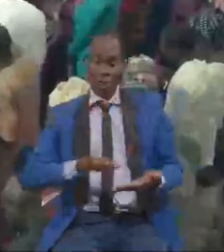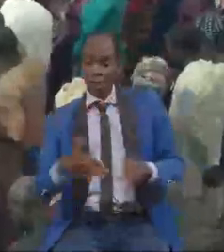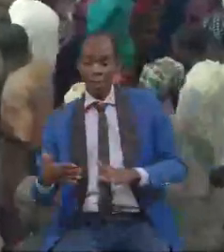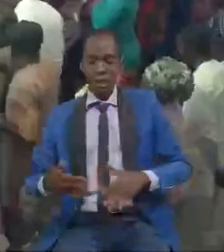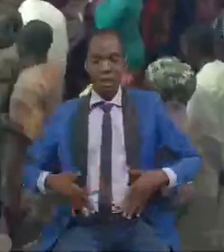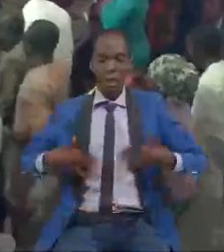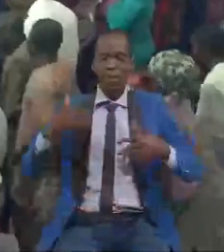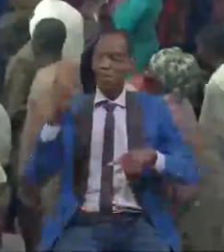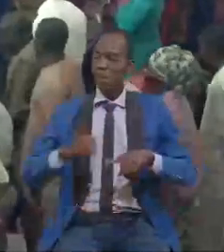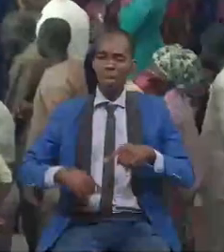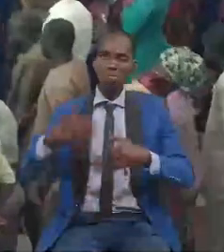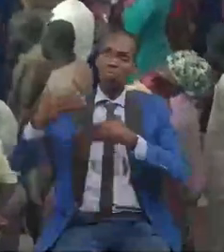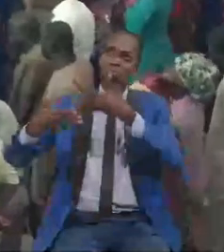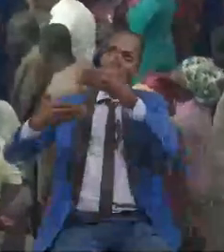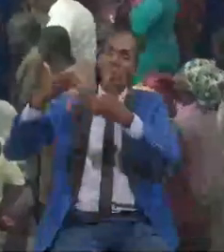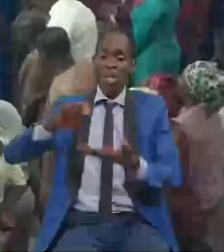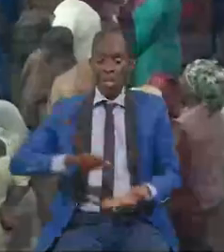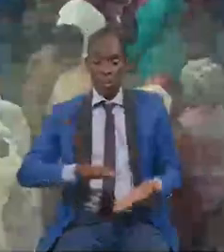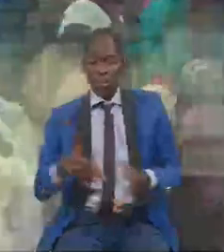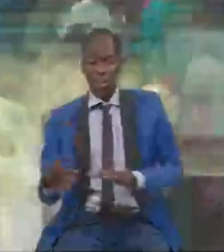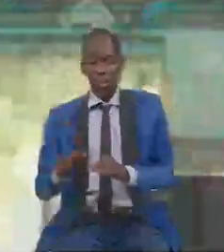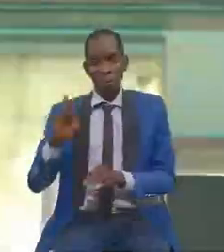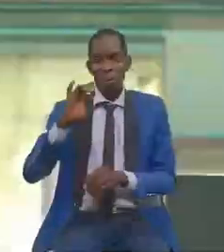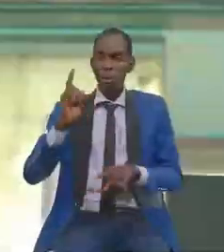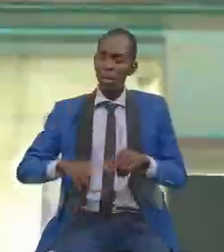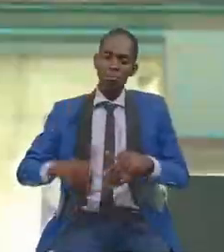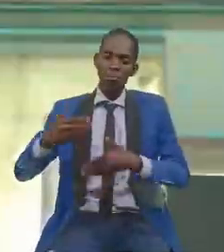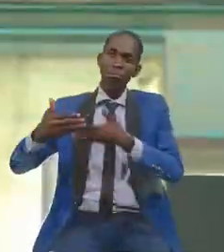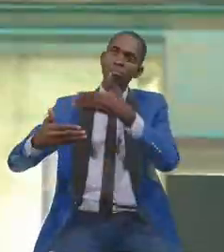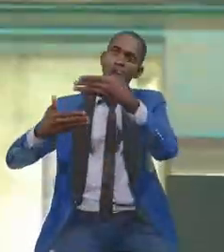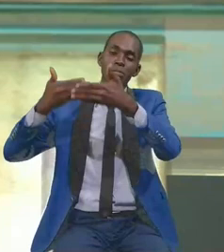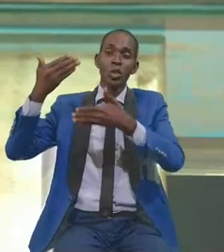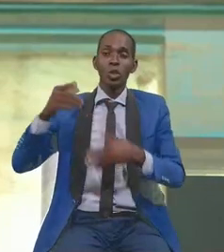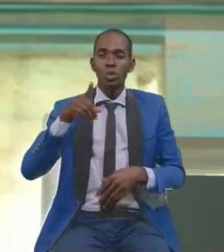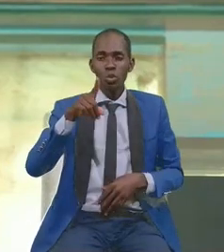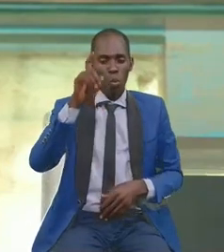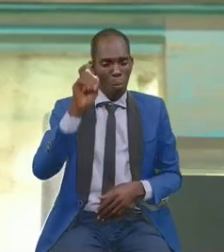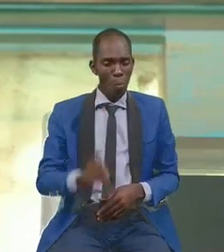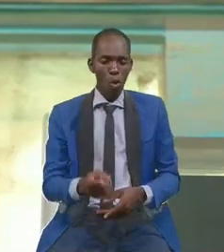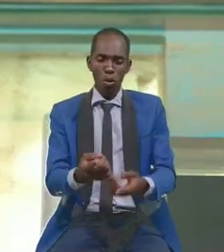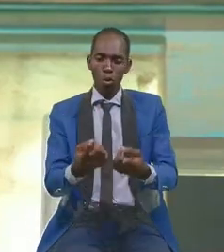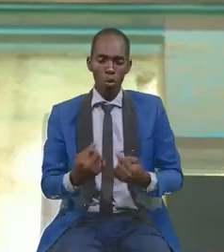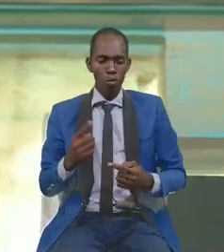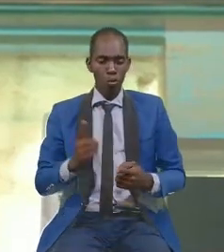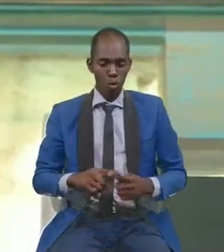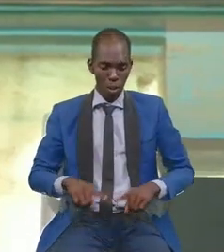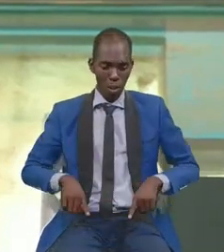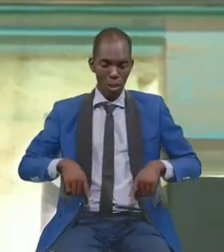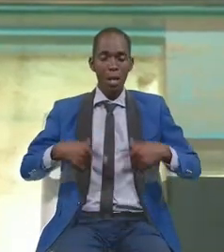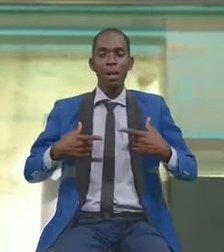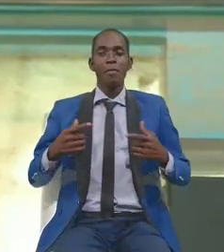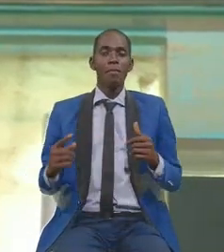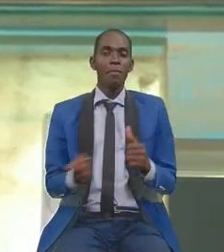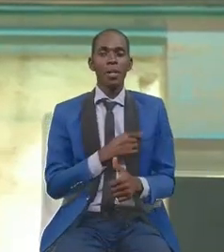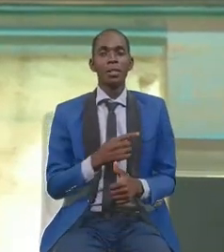progrès. L'esprit mort ne peut pas faire du progrès. Vous devez venir à la vie d'abord. C'est en venant à